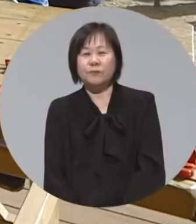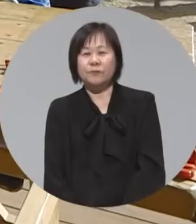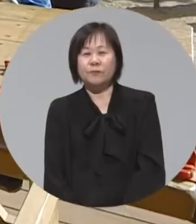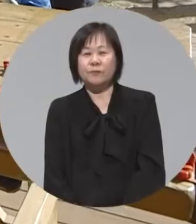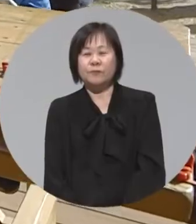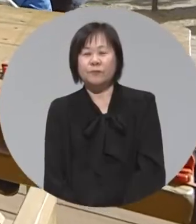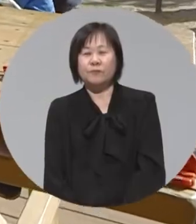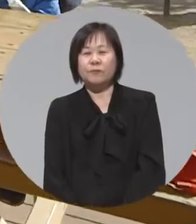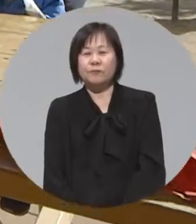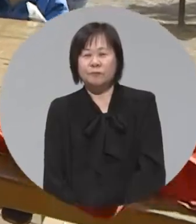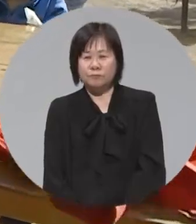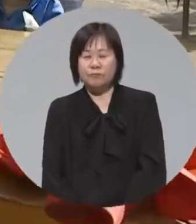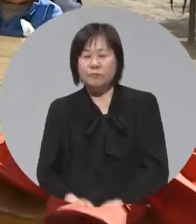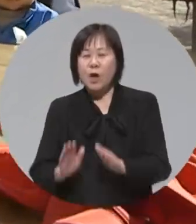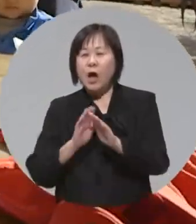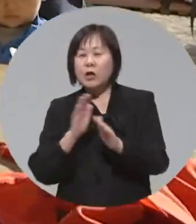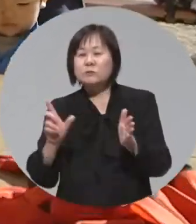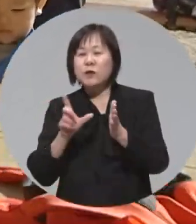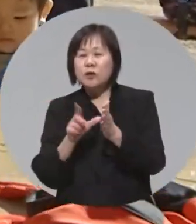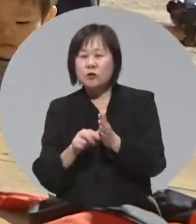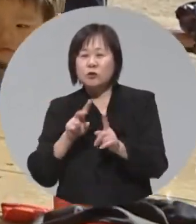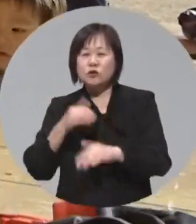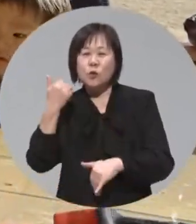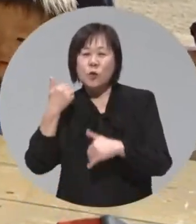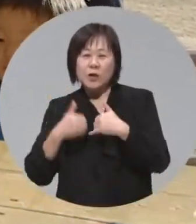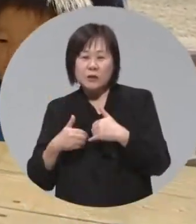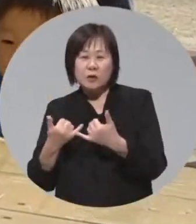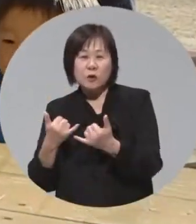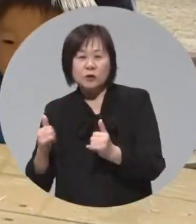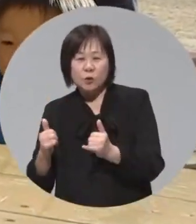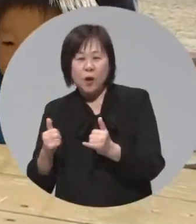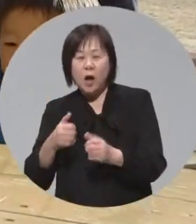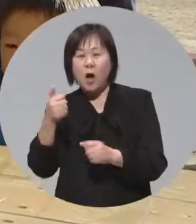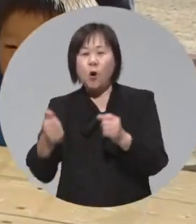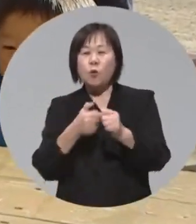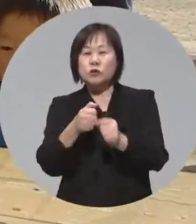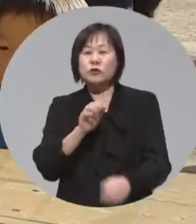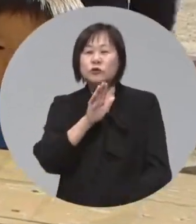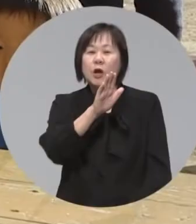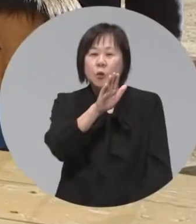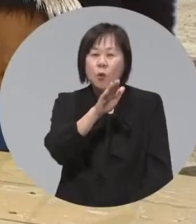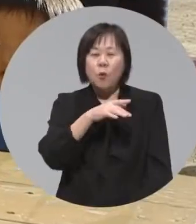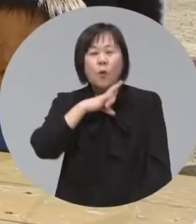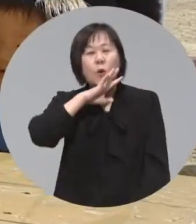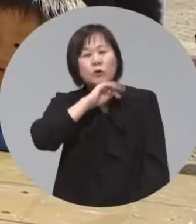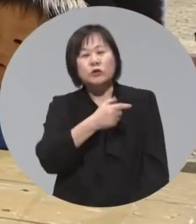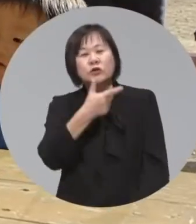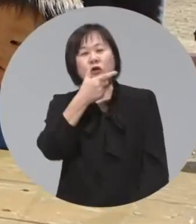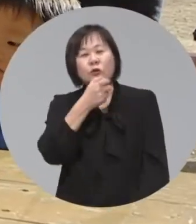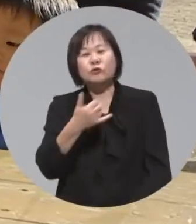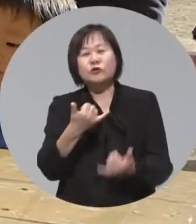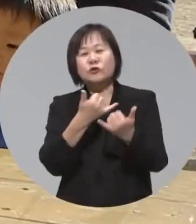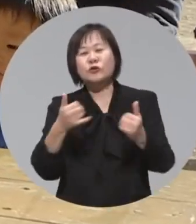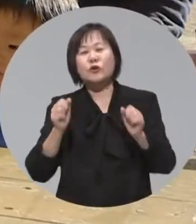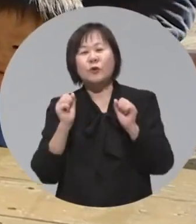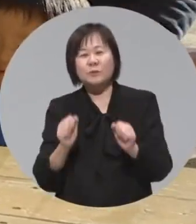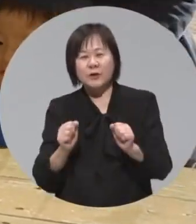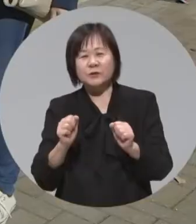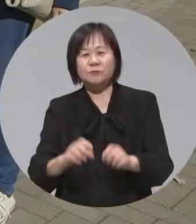開館当時は小学生だった利用者は50年経った今、還暦を迎える方もいらっしゃいます